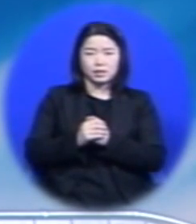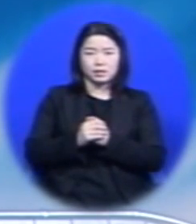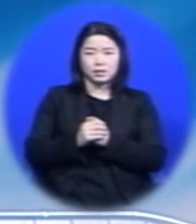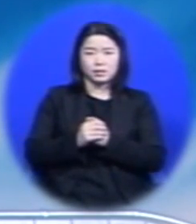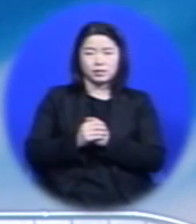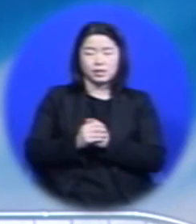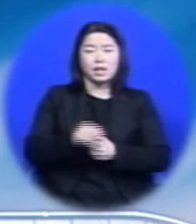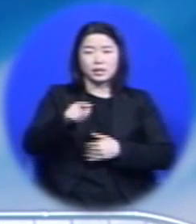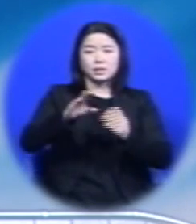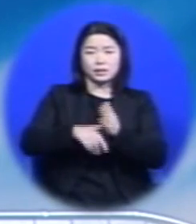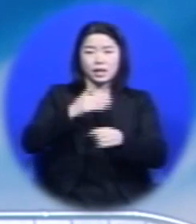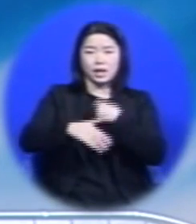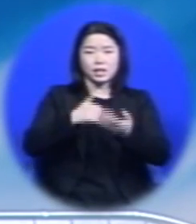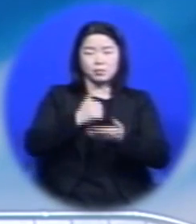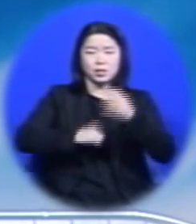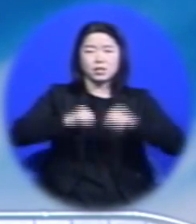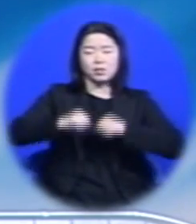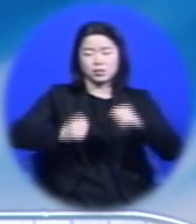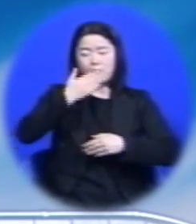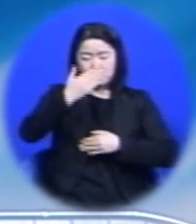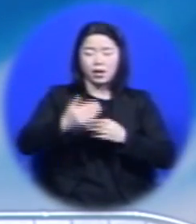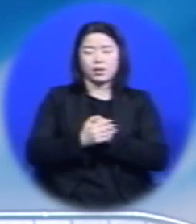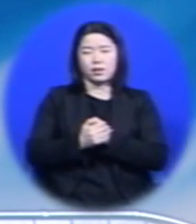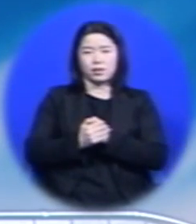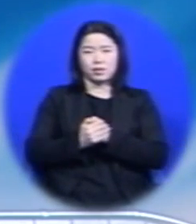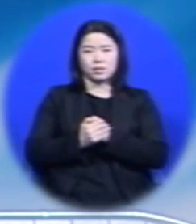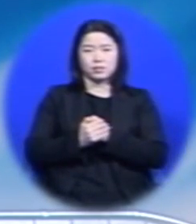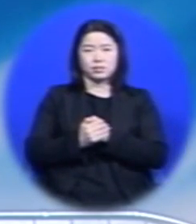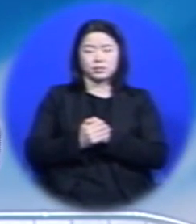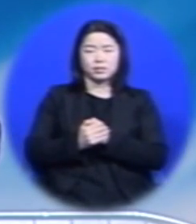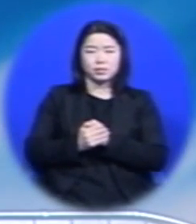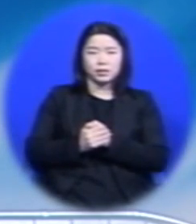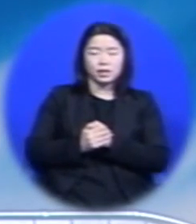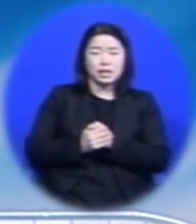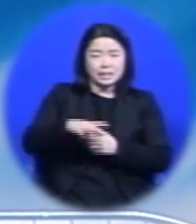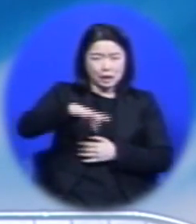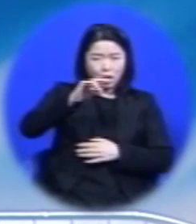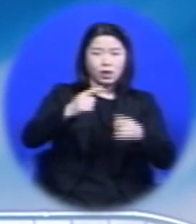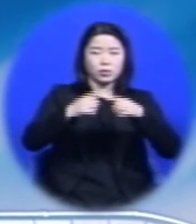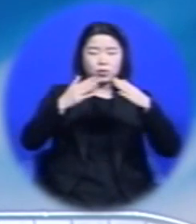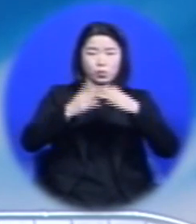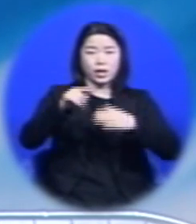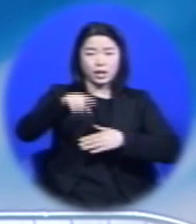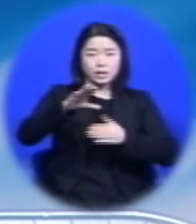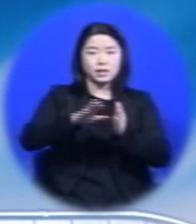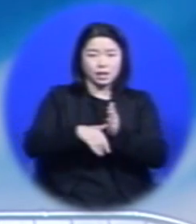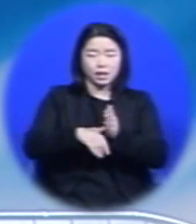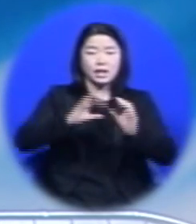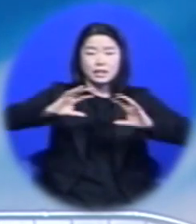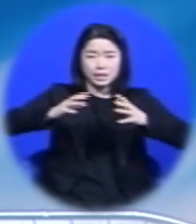것입니다 그때 하나님이 역사하시는 거예요 초대교회 당시에